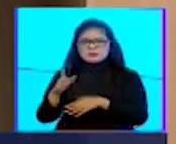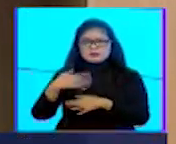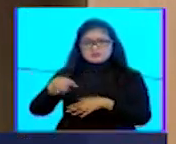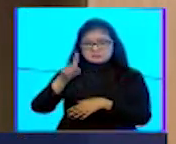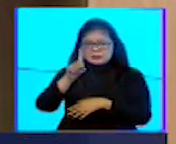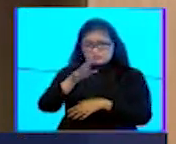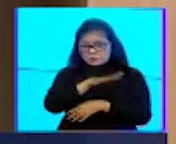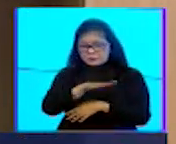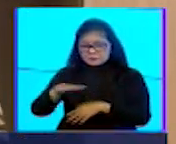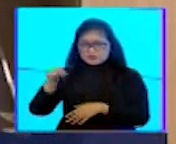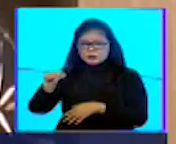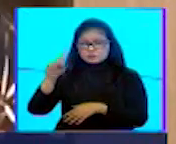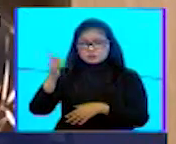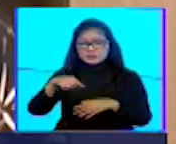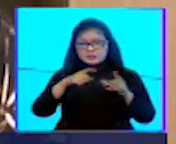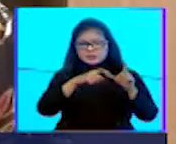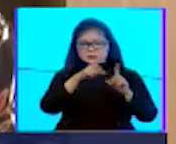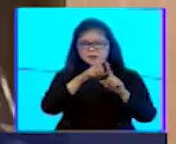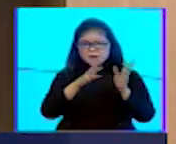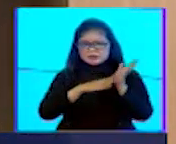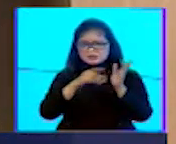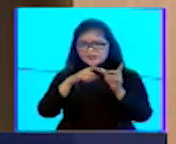SD dan SMP yang terkonfirmasi positif.